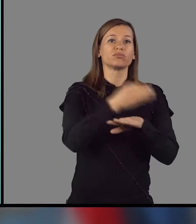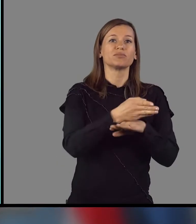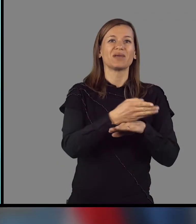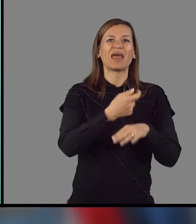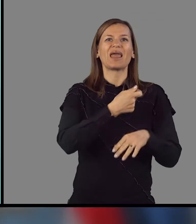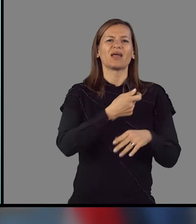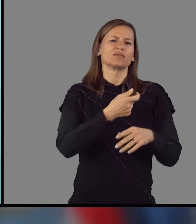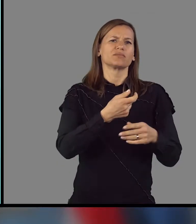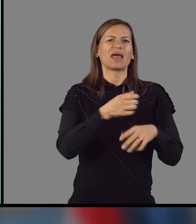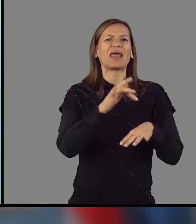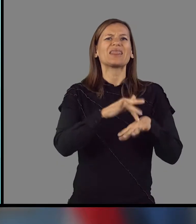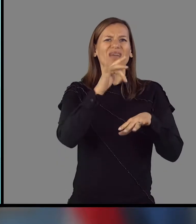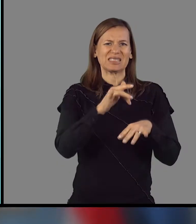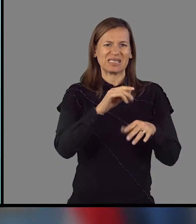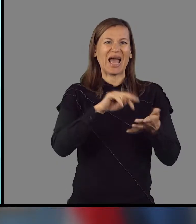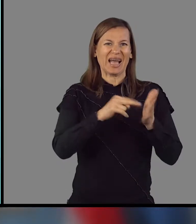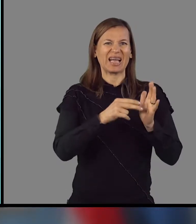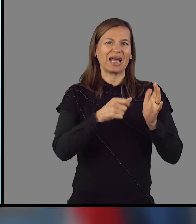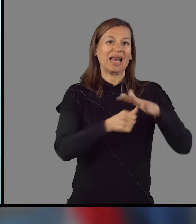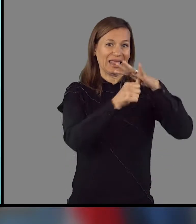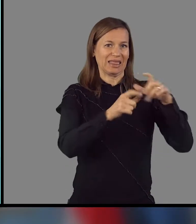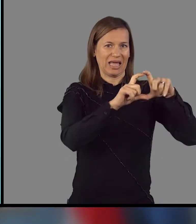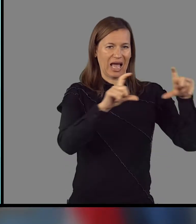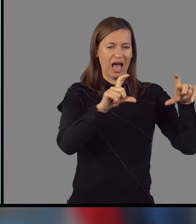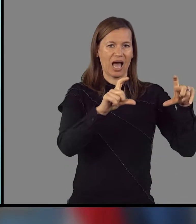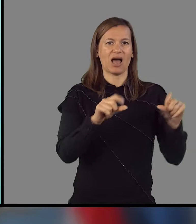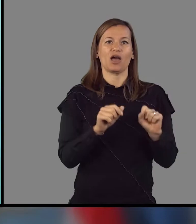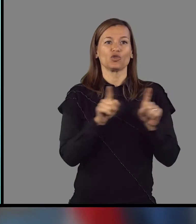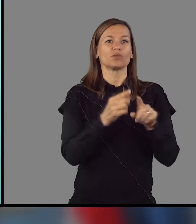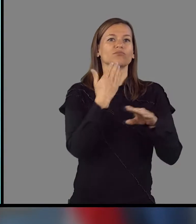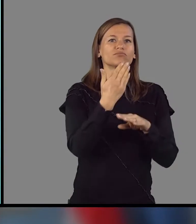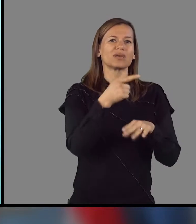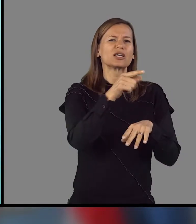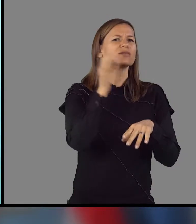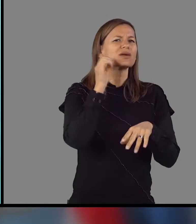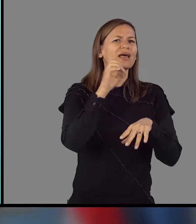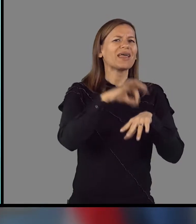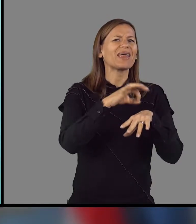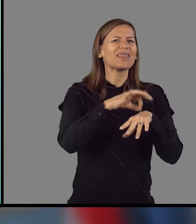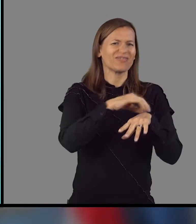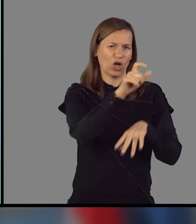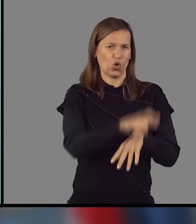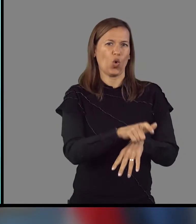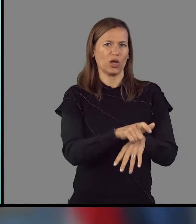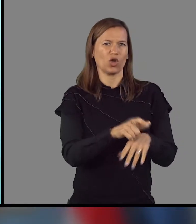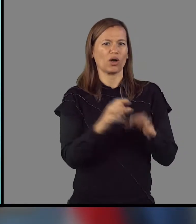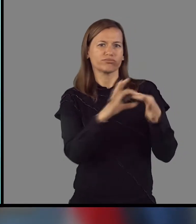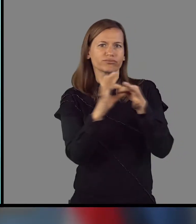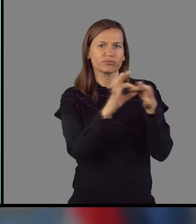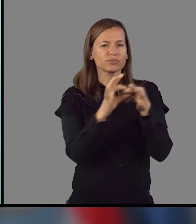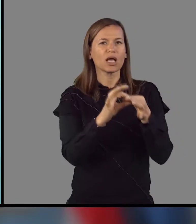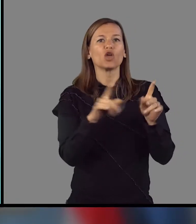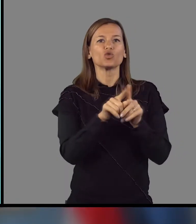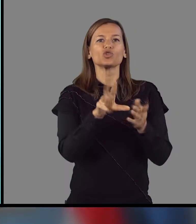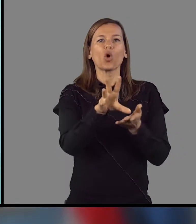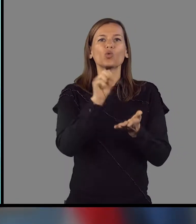pozdravila sta infektologinjo, ki je bila z njima toliko časa v stiku, odvzeti pa so mi bili tudi v Sloveniji še enkrat brisi, ki so do